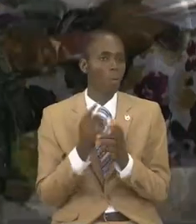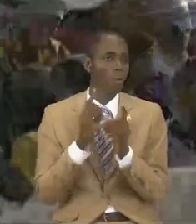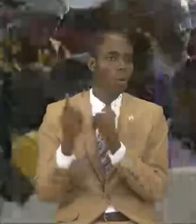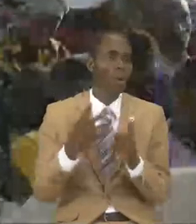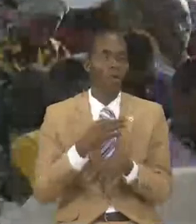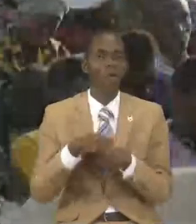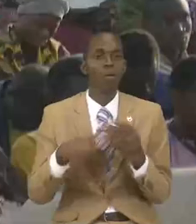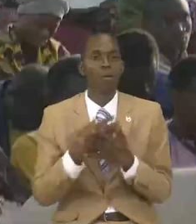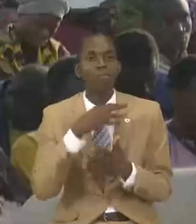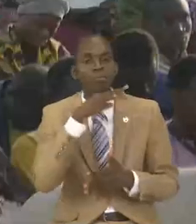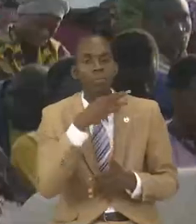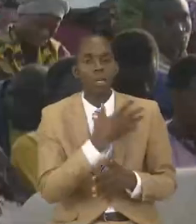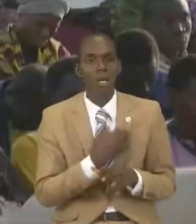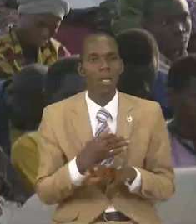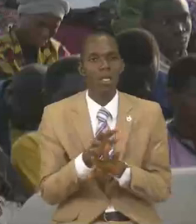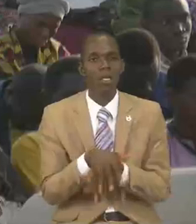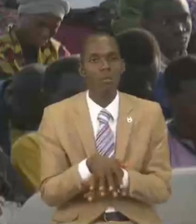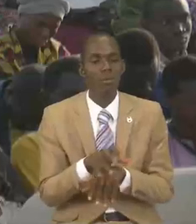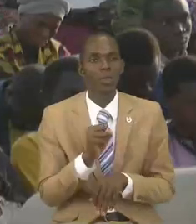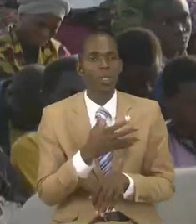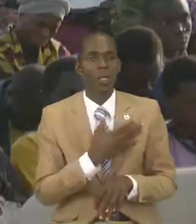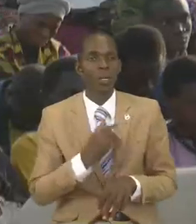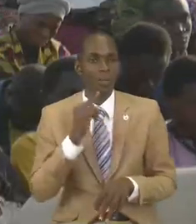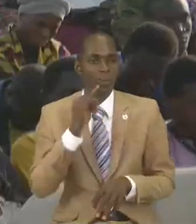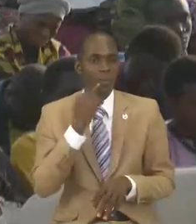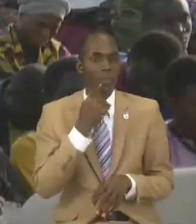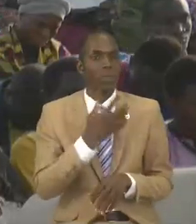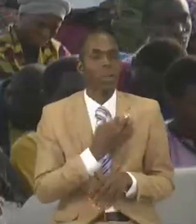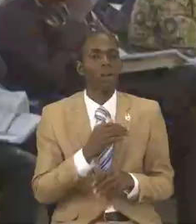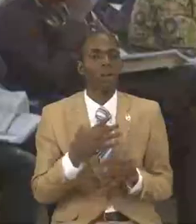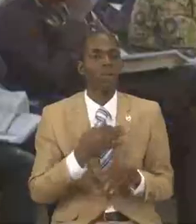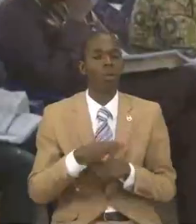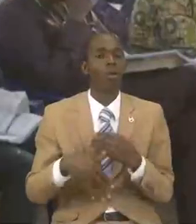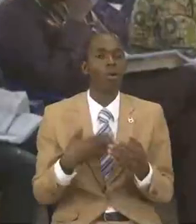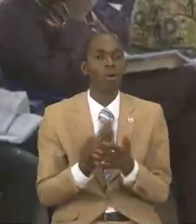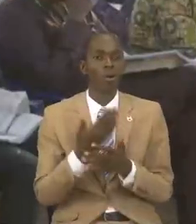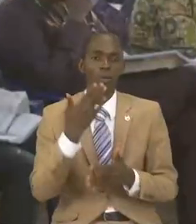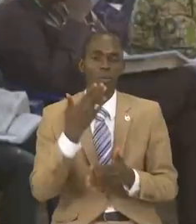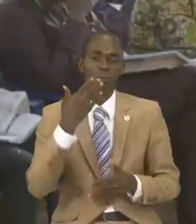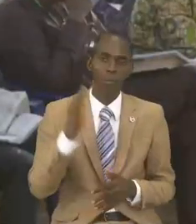l'envie, l'hypocrisie,